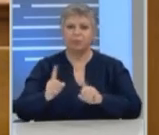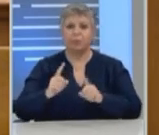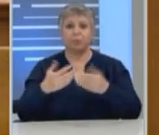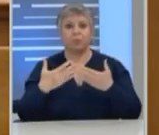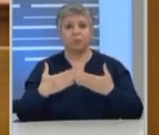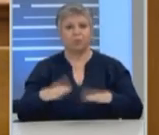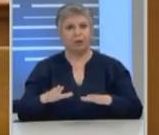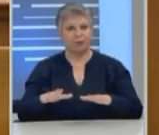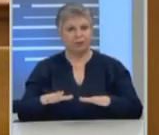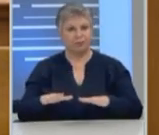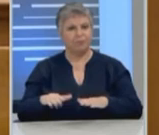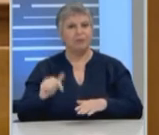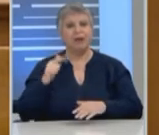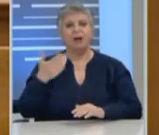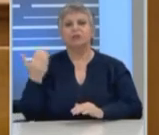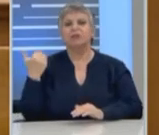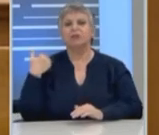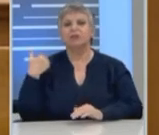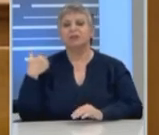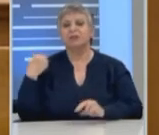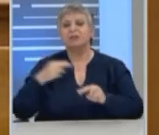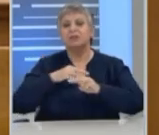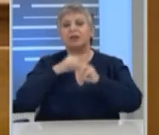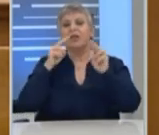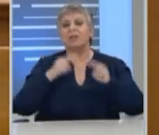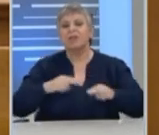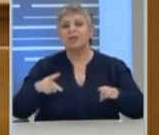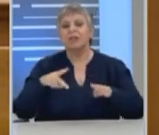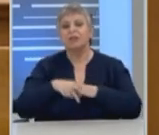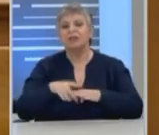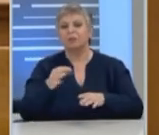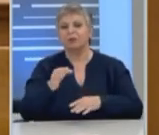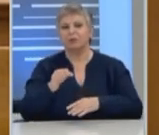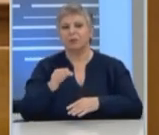τα απαιτούσε το Διεθνές Νομισματικό Ταμείο. Είναι γνωστό σε όλους αυτό.